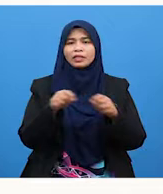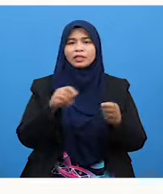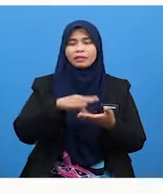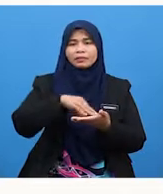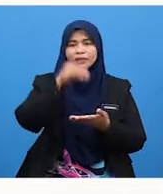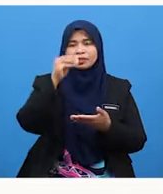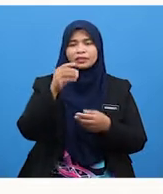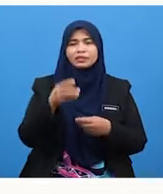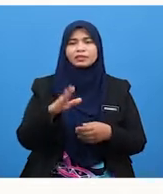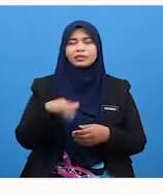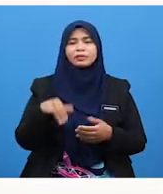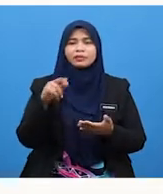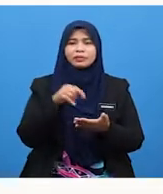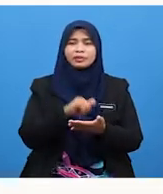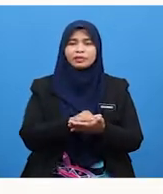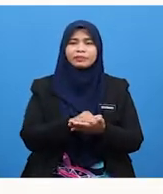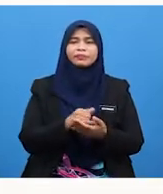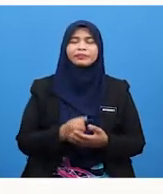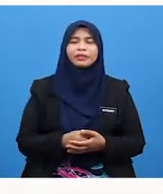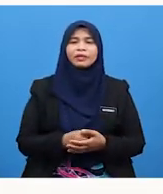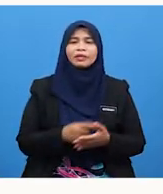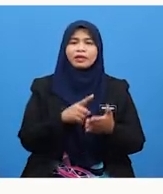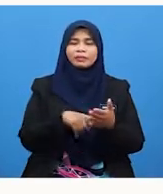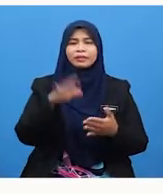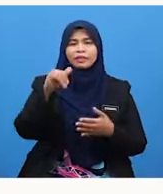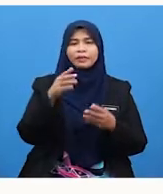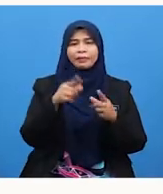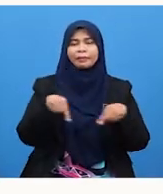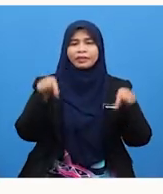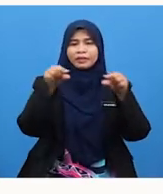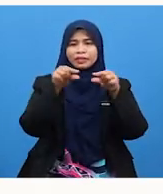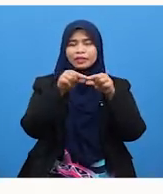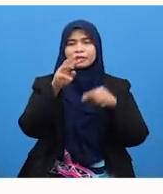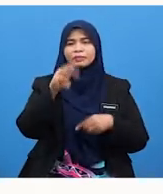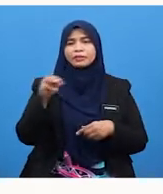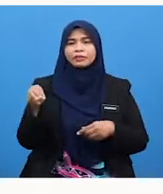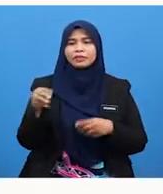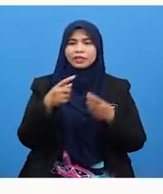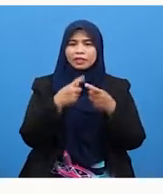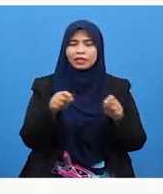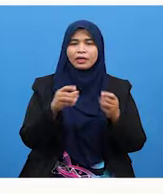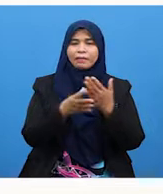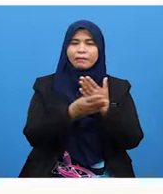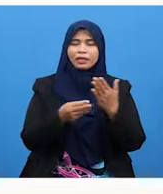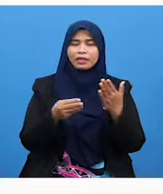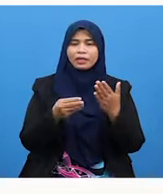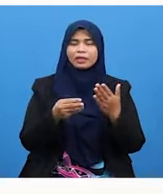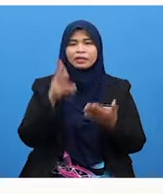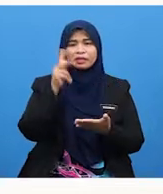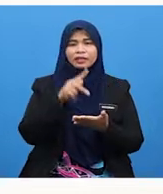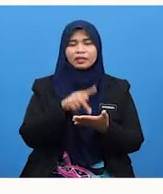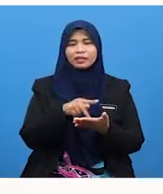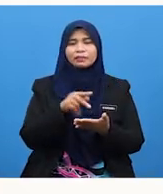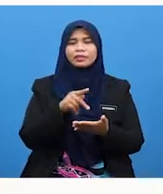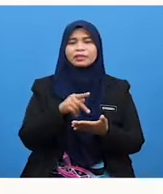telah pelajari sebelum ini. Apa yang penting, murid-murid telah mahir